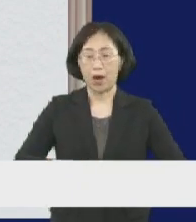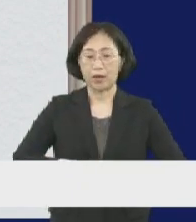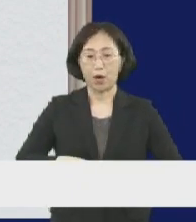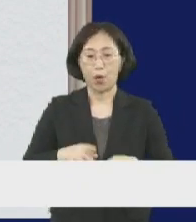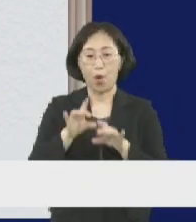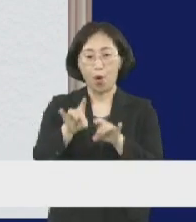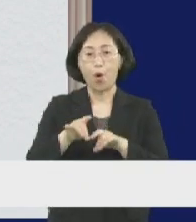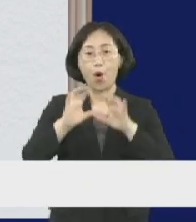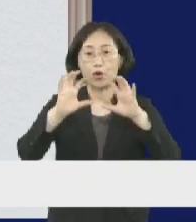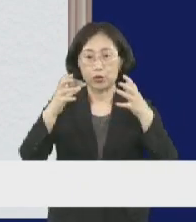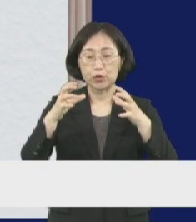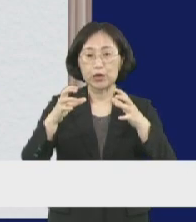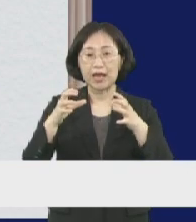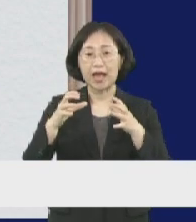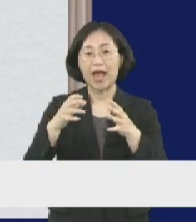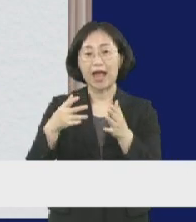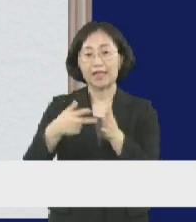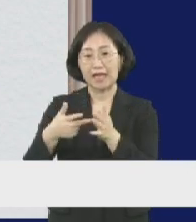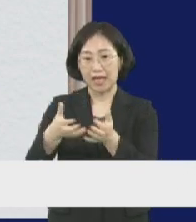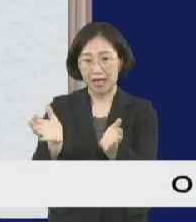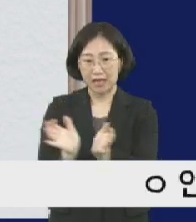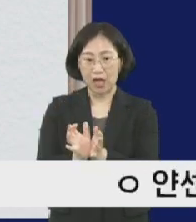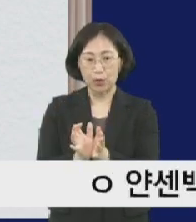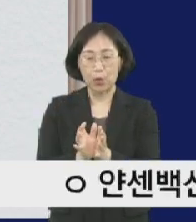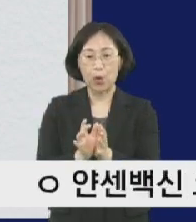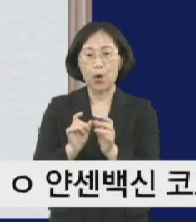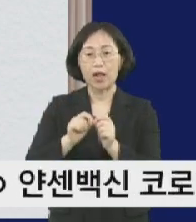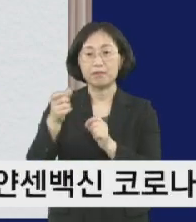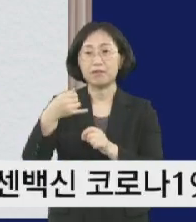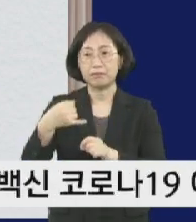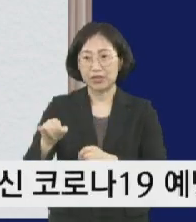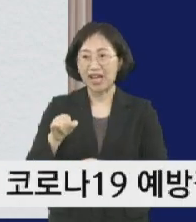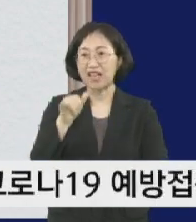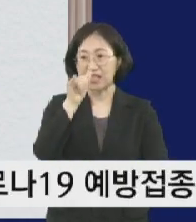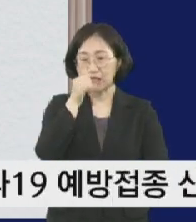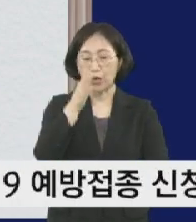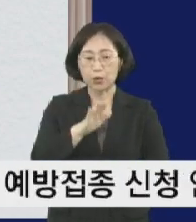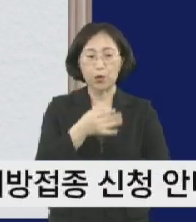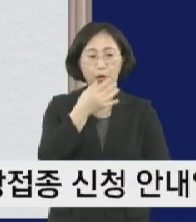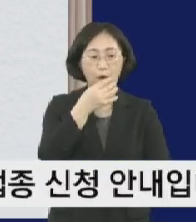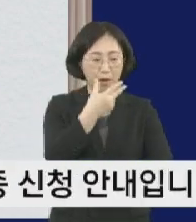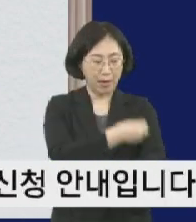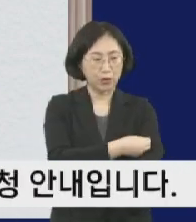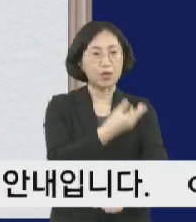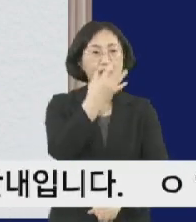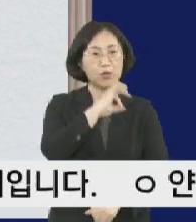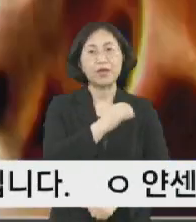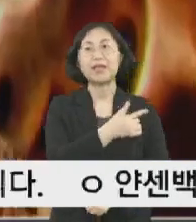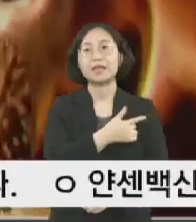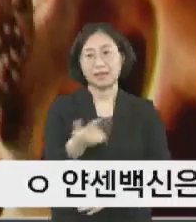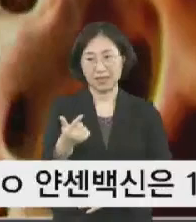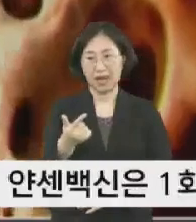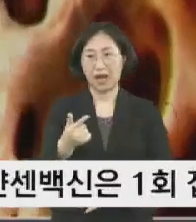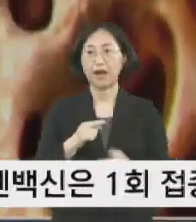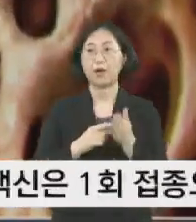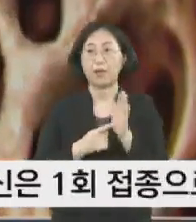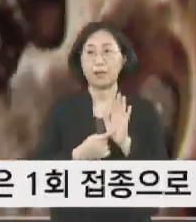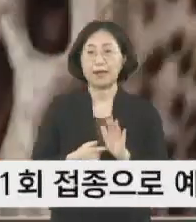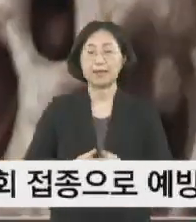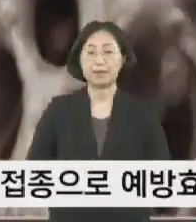국립 백혈병재단도 일부 부작용이 있더라도 접종의 이득이 더 크다고 밝히고